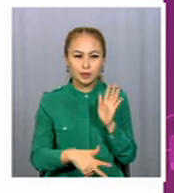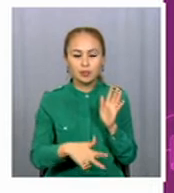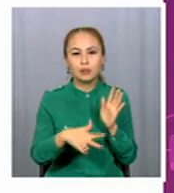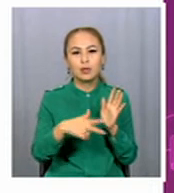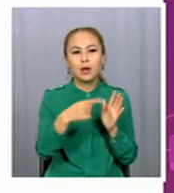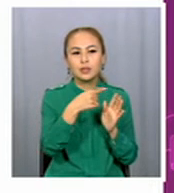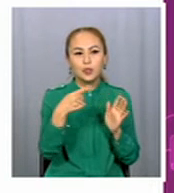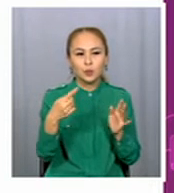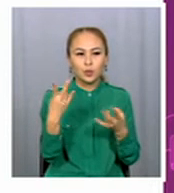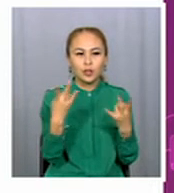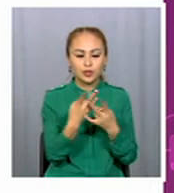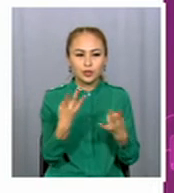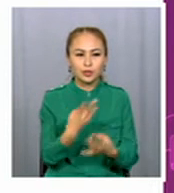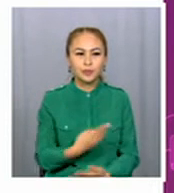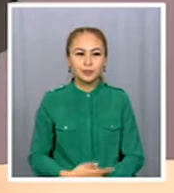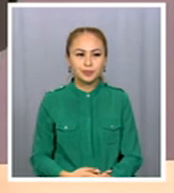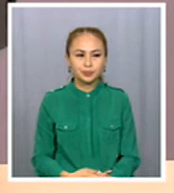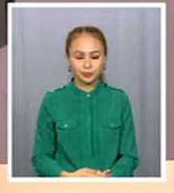қажет.